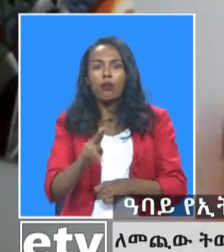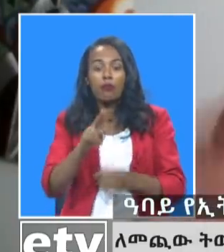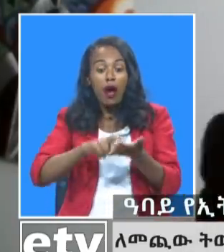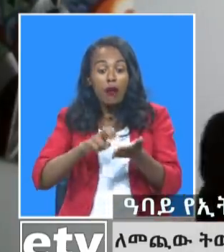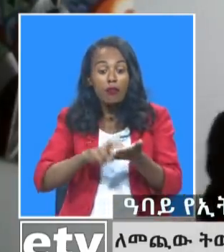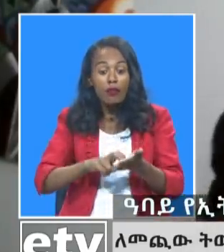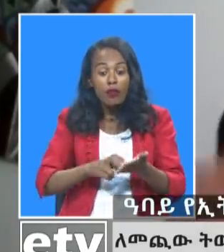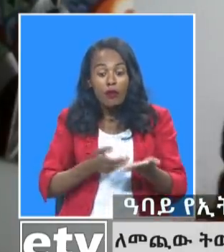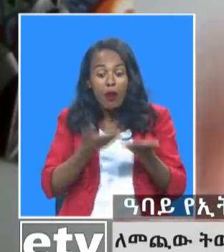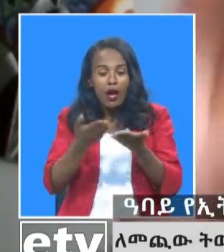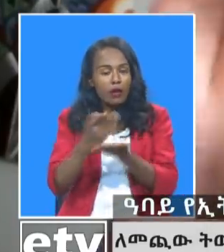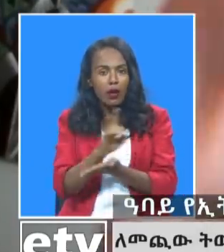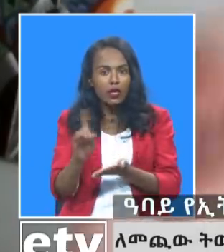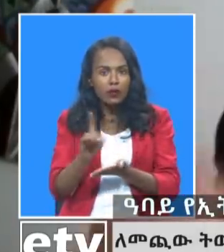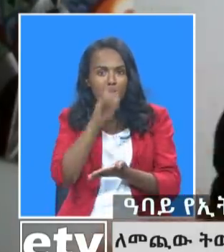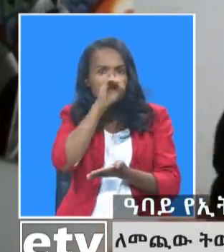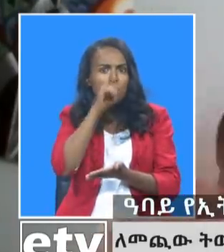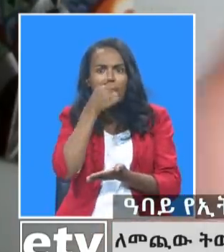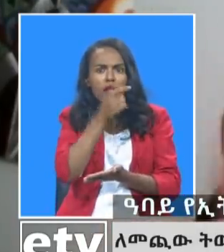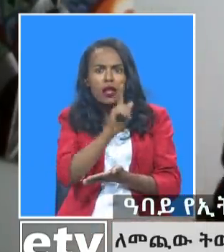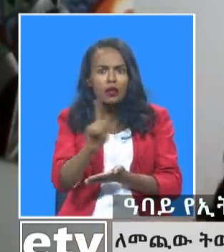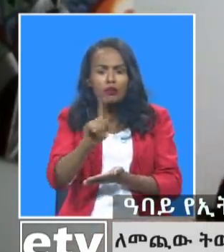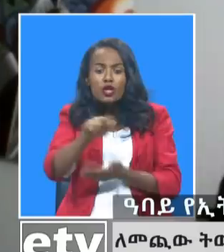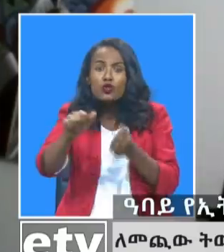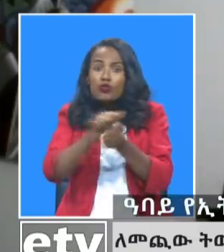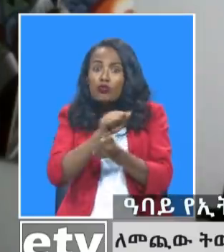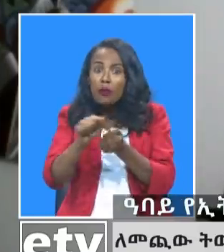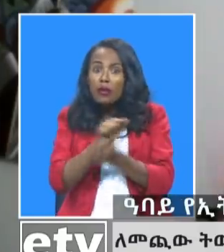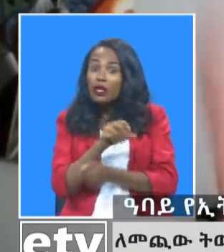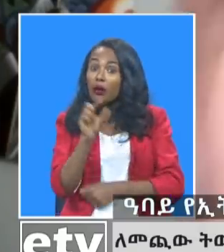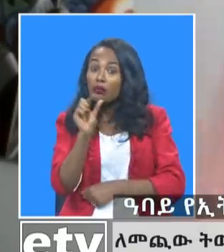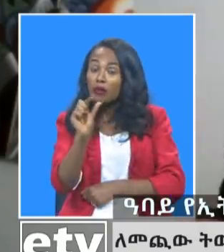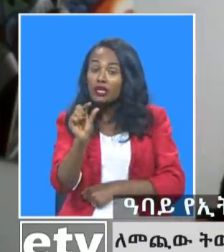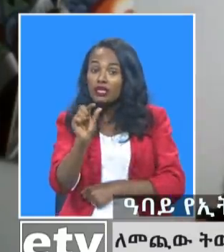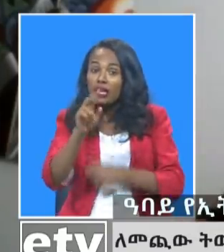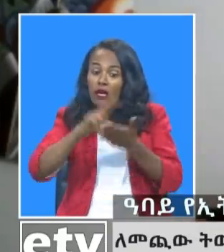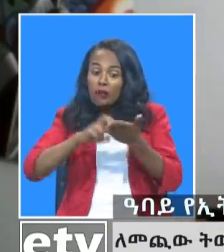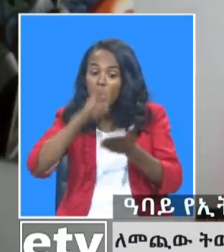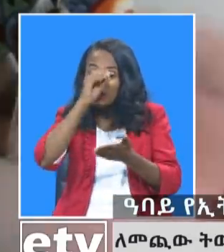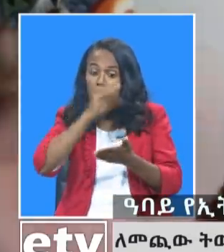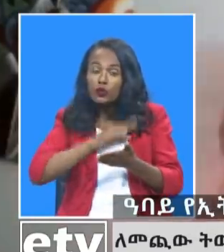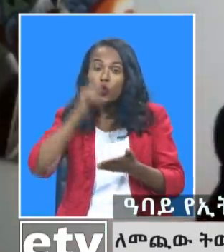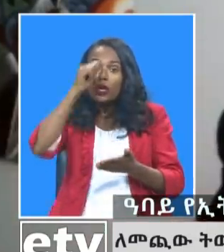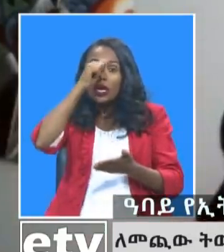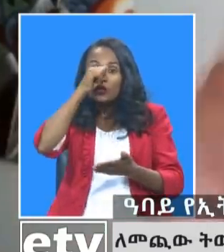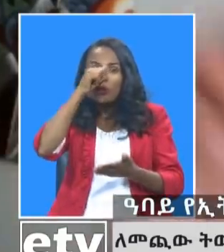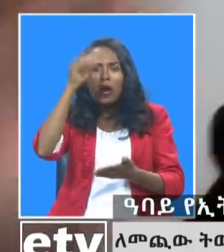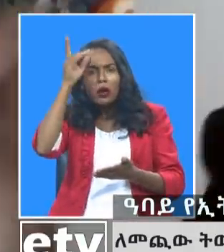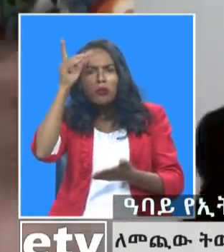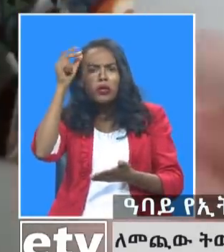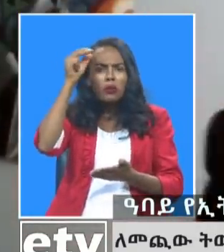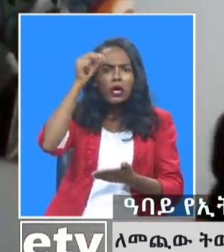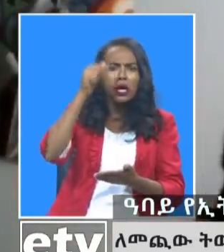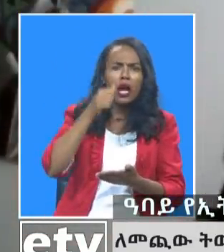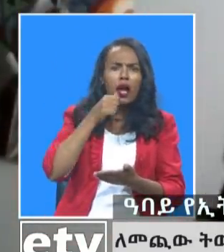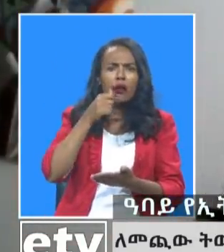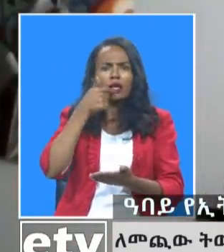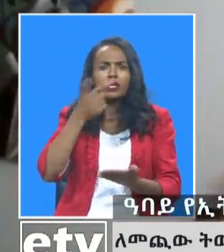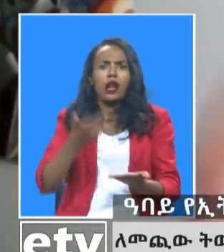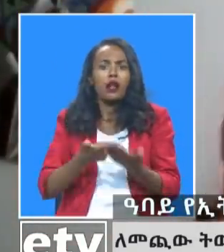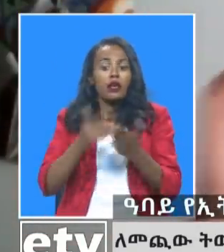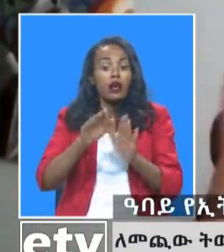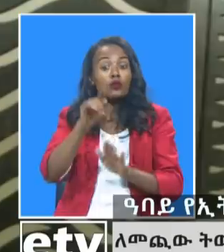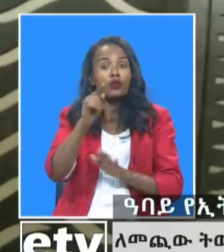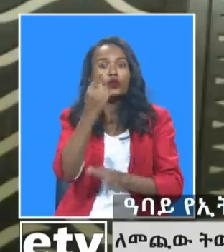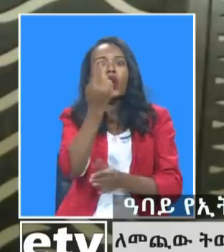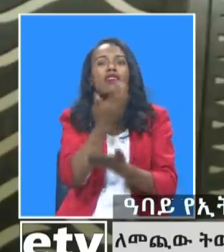እንዳቀረብከው ዝም ማለት አይደለም፣ ለሱ ማምከኛ አትሊስት ለሚያነበው ሰው ከኢትዮጵያ ይላል ከበደ በቀለ አልማዝ ይላል ይሄ ራሱ